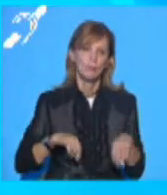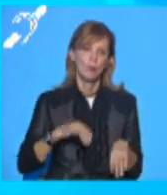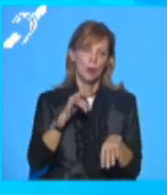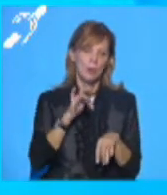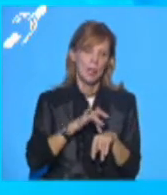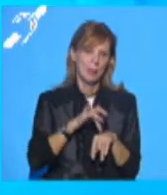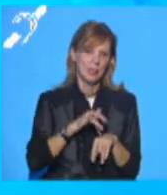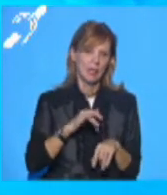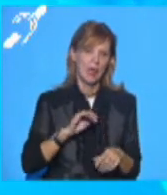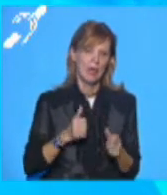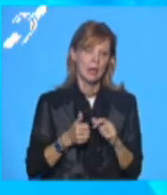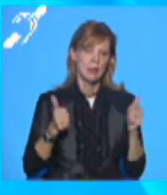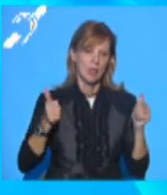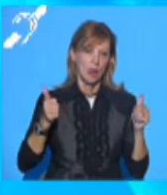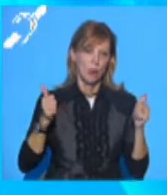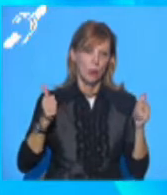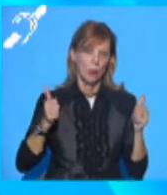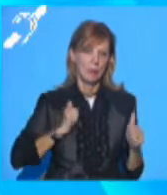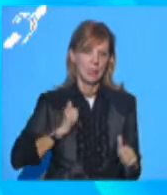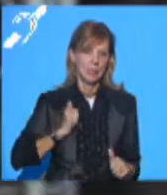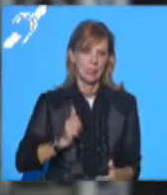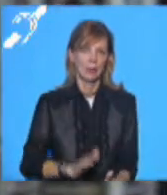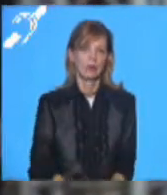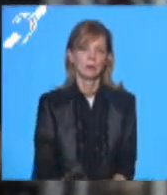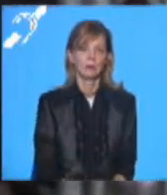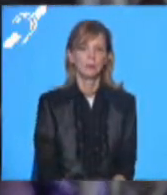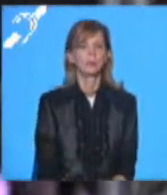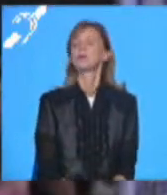medicale sau ale hainelor militare.